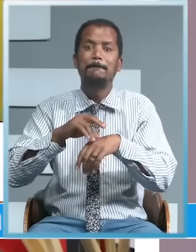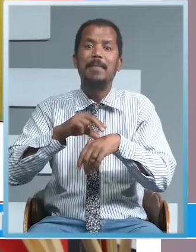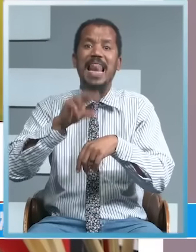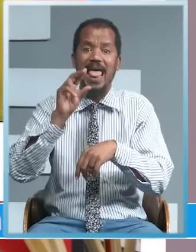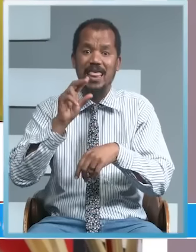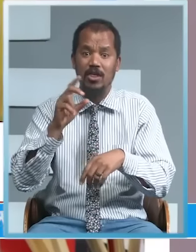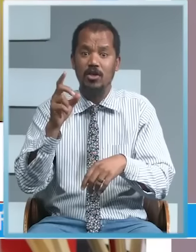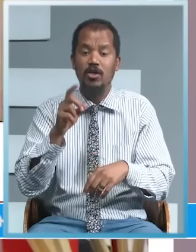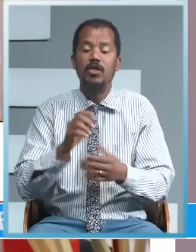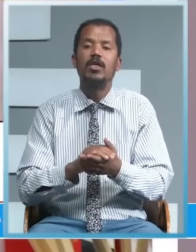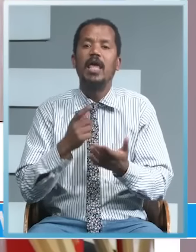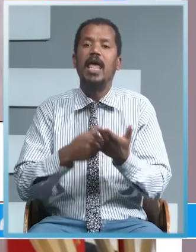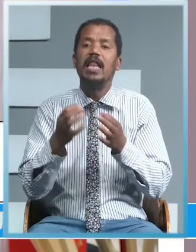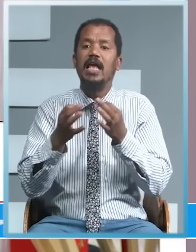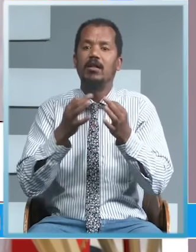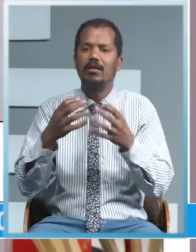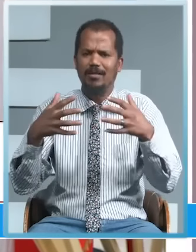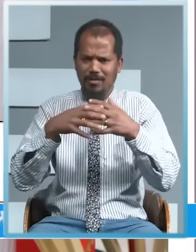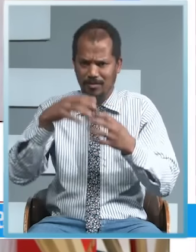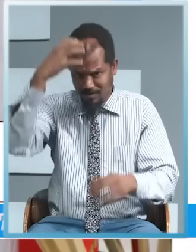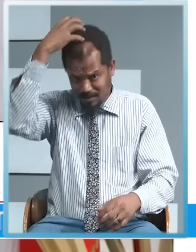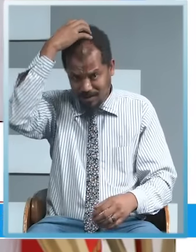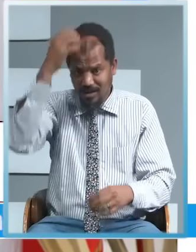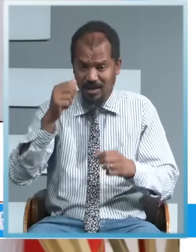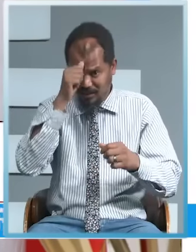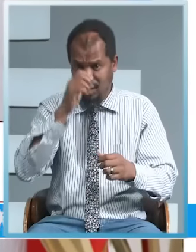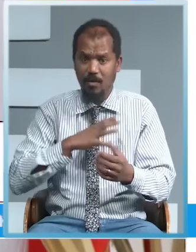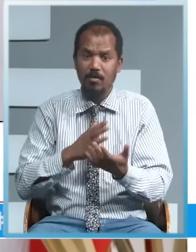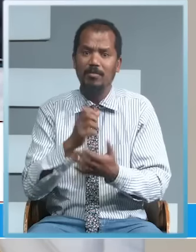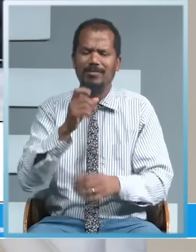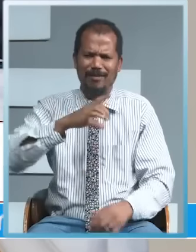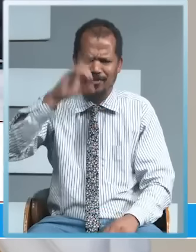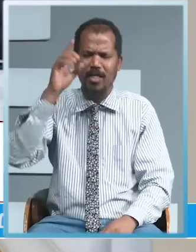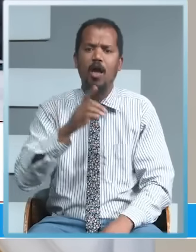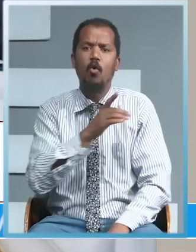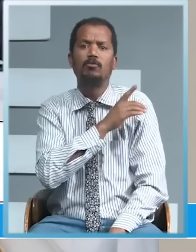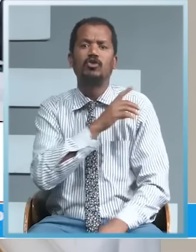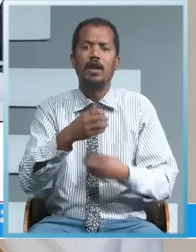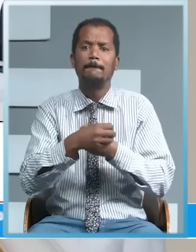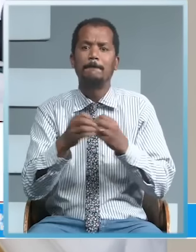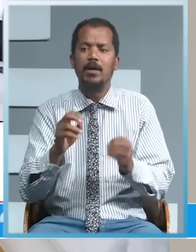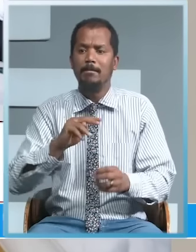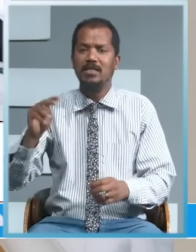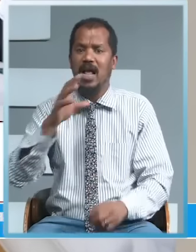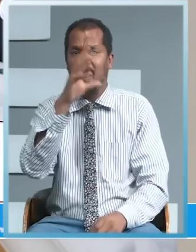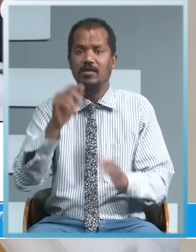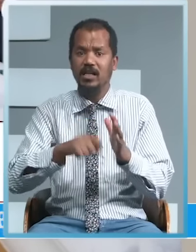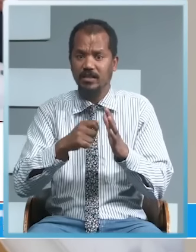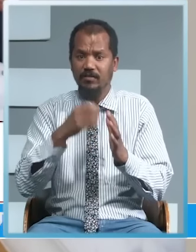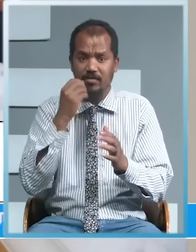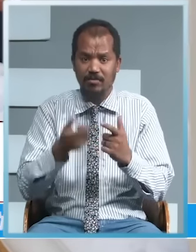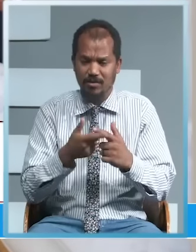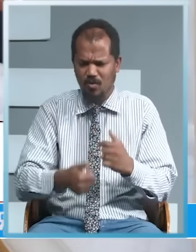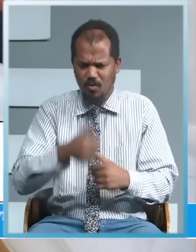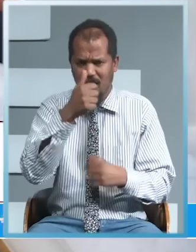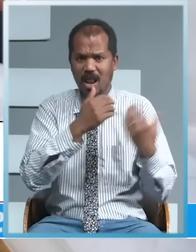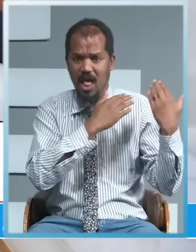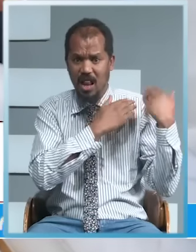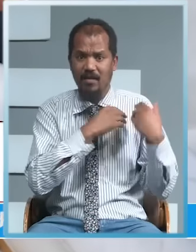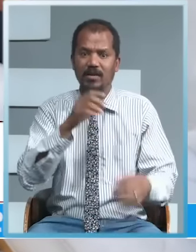ይርጋ ይህንን የገለጹት ከተባበሩት መንግስታት ድርጅት የሰብአዊ መብት ከፍተኛ ኮሚሽነር ቢሮ የምስራቅ አፍሪካ ጽህፈት ቤት ምክትል ዋና